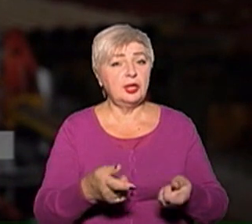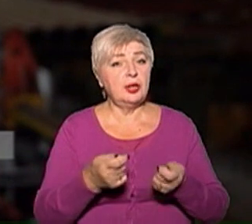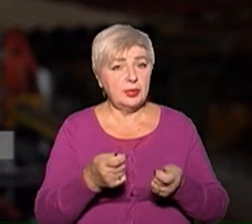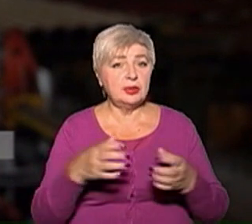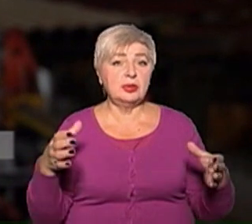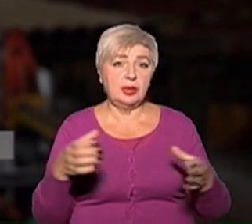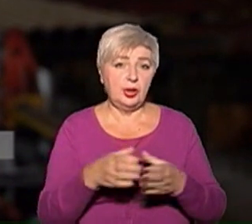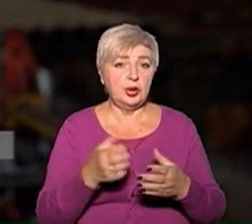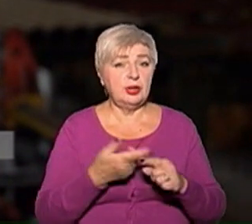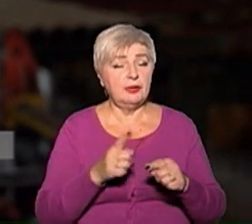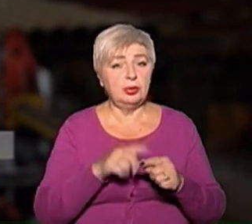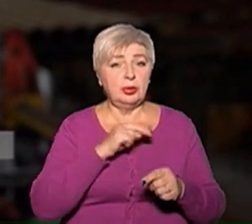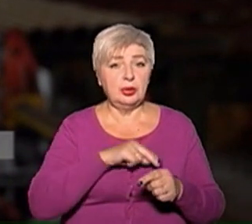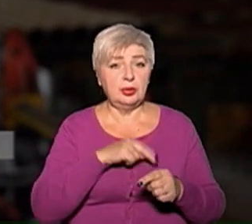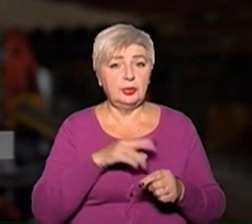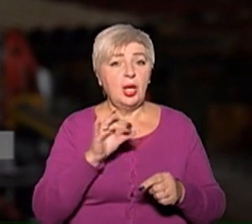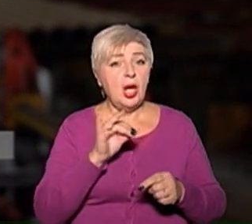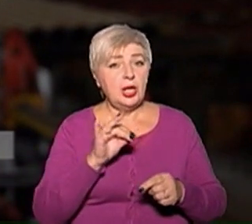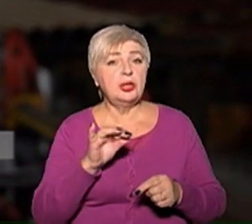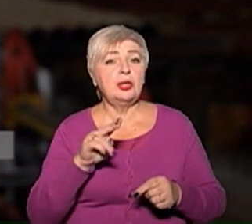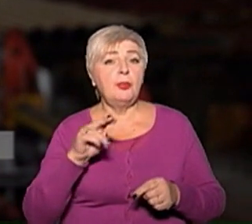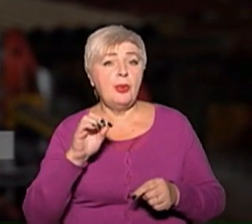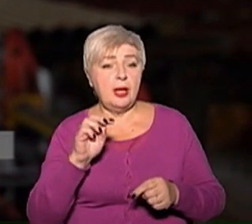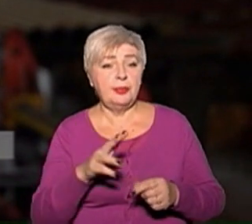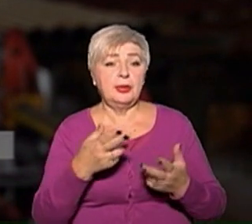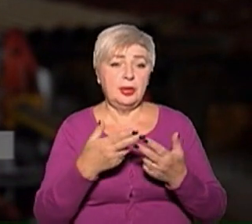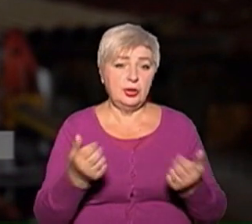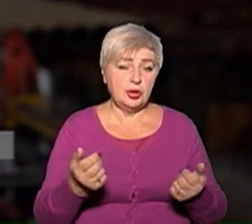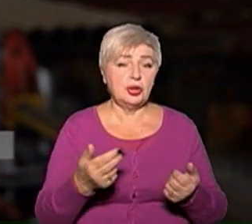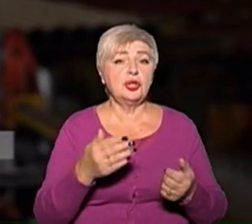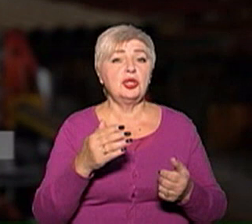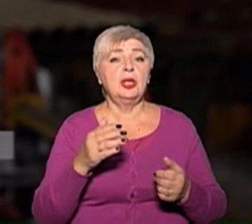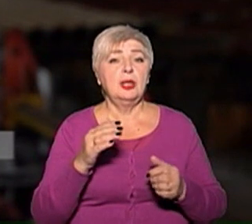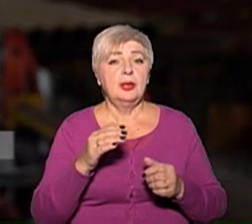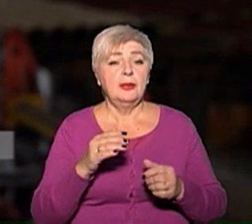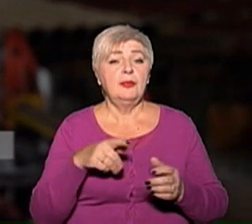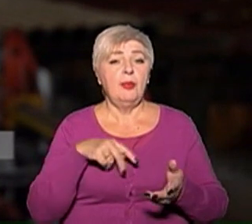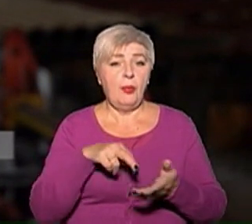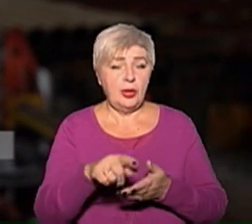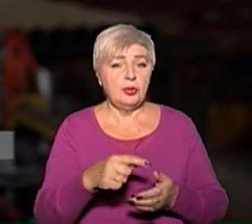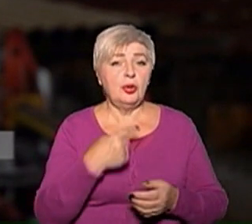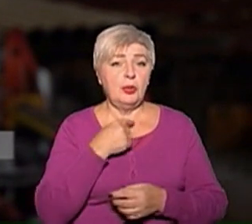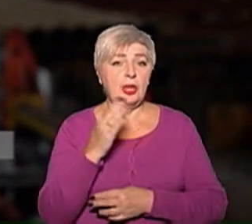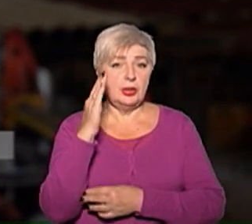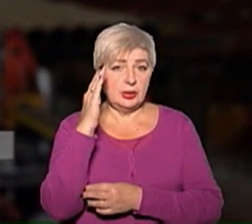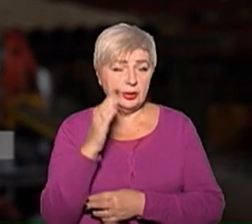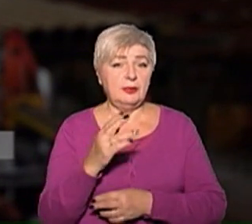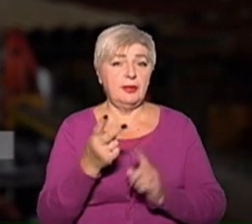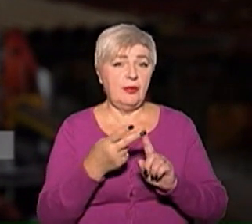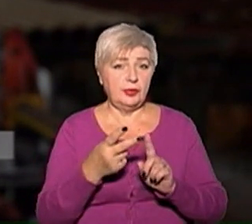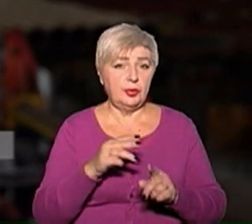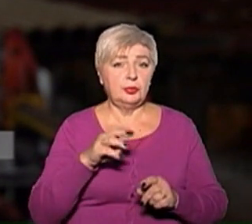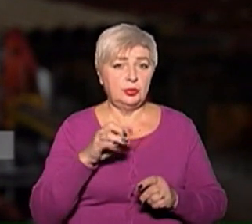коллектив, который работает в «Интерпайп», конечно же, прежде всего пойдем голосовать во второй тур. И, конечно